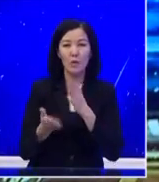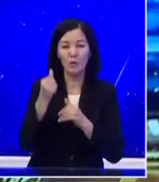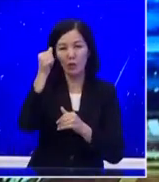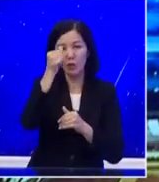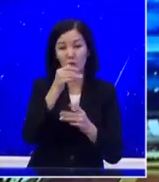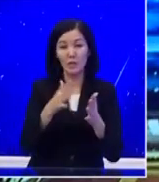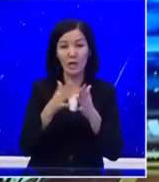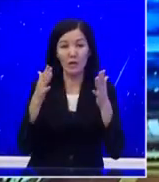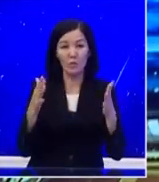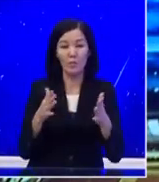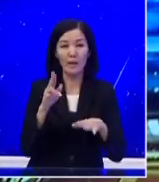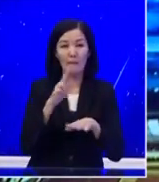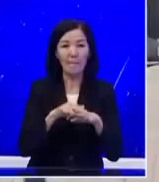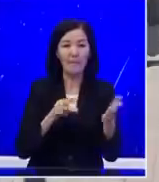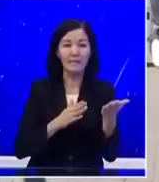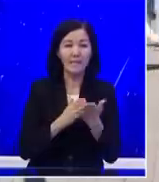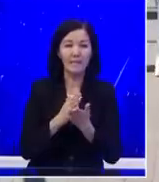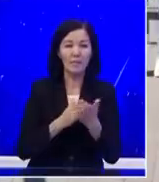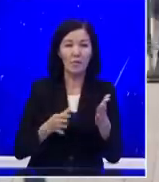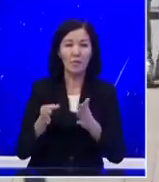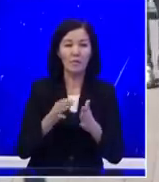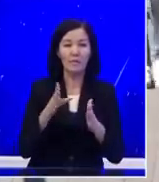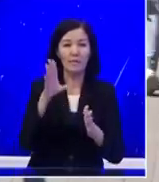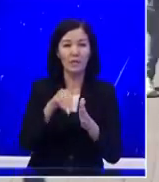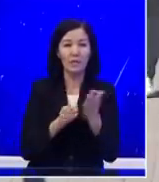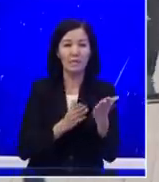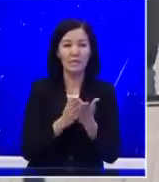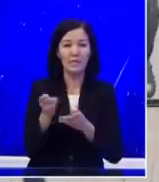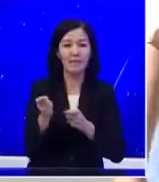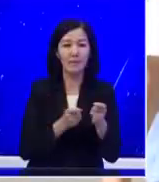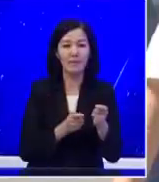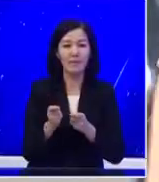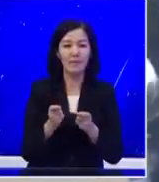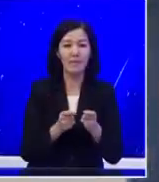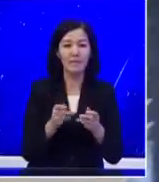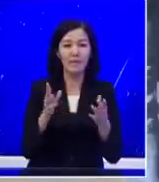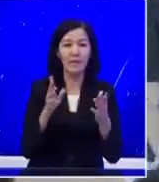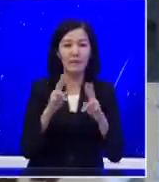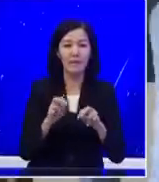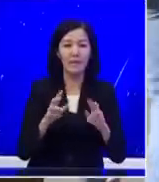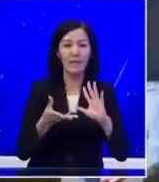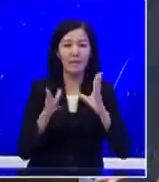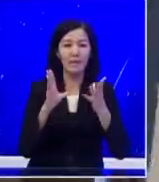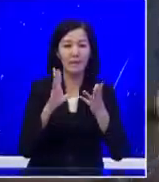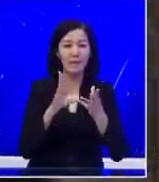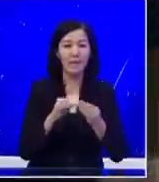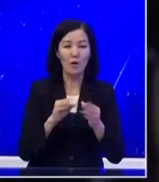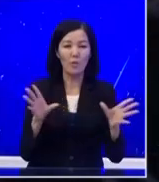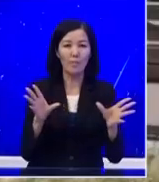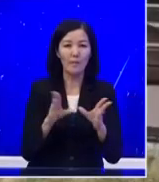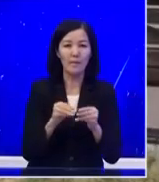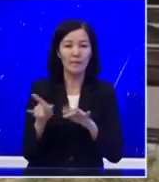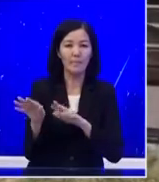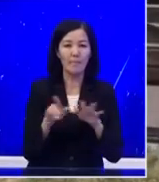артық. Сондықтан полиция қызметкерлері облыстық ішкі саясат басқармасына қарасты талдау және болжау орталығымен бірлесіп арнайы